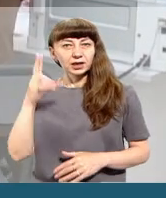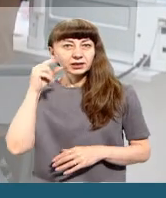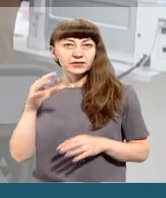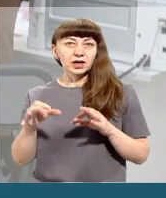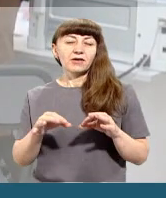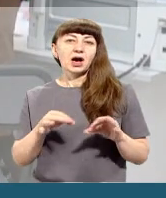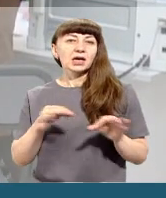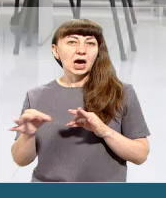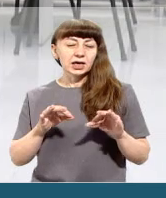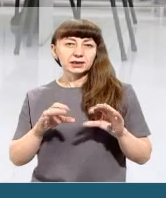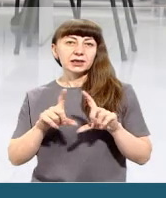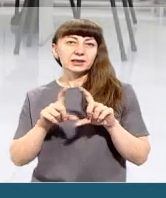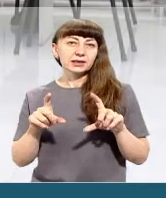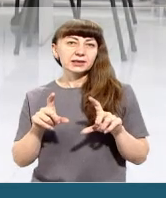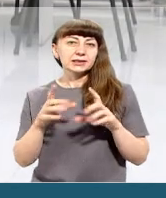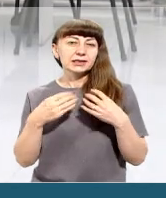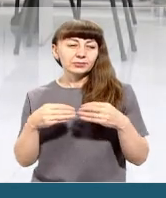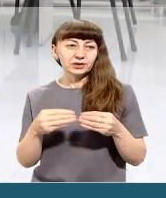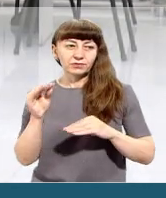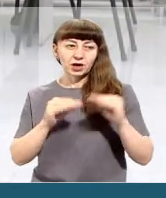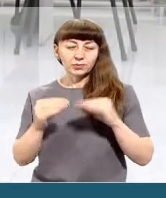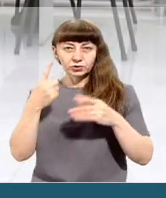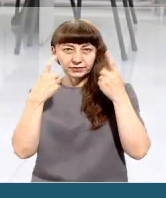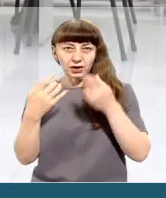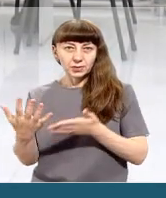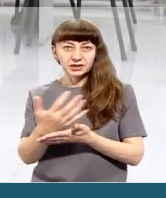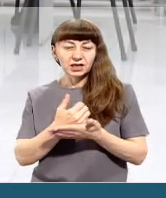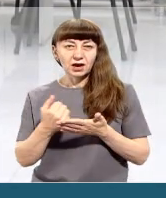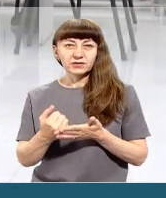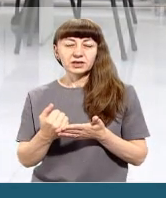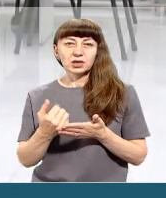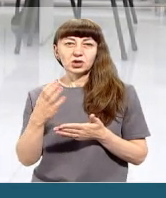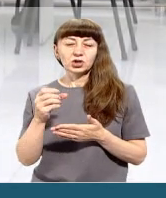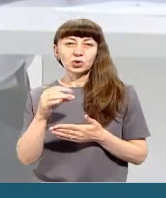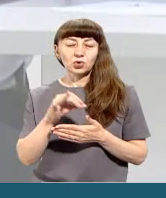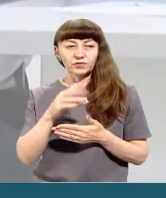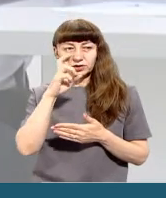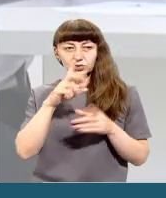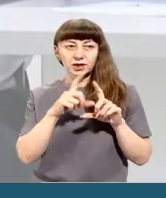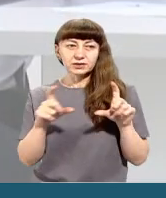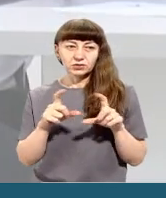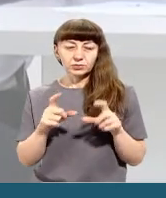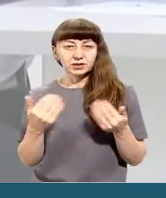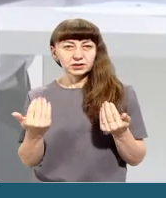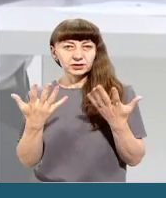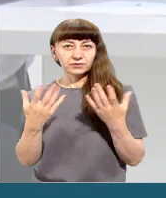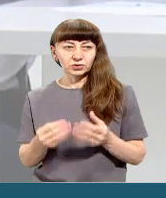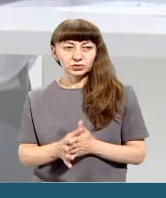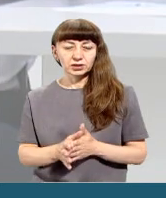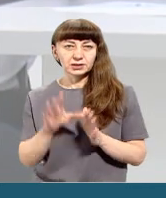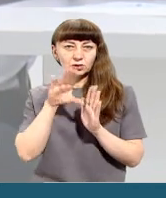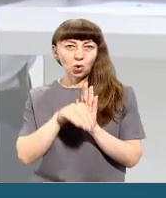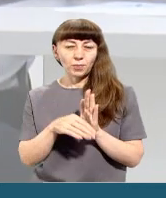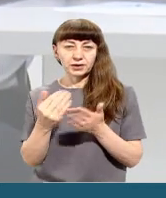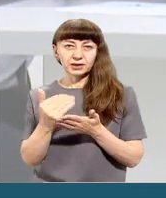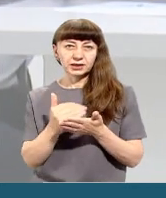Цифровая карта семьи формируется на основе данных из всех действующих информационных систем госорганов. На сегодняшний день в ней аккумулирована